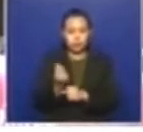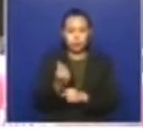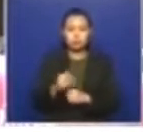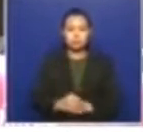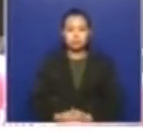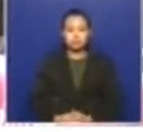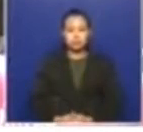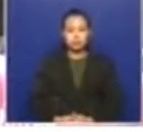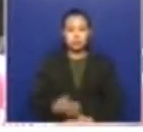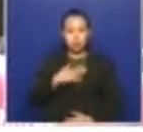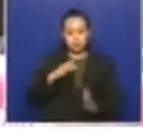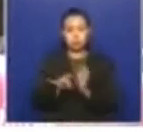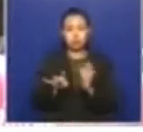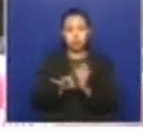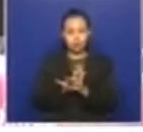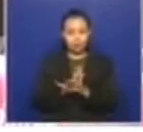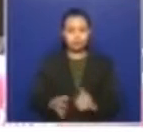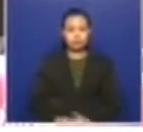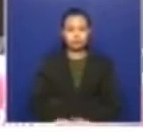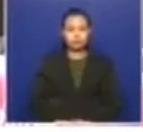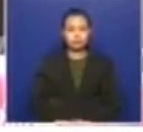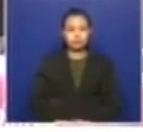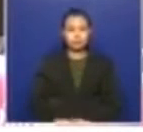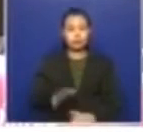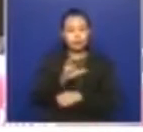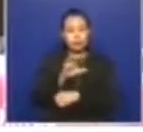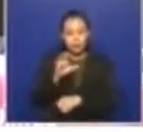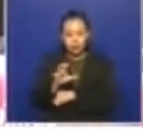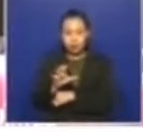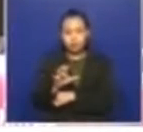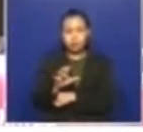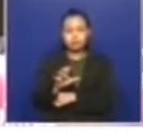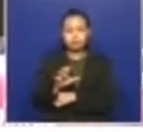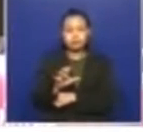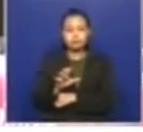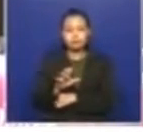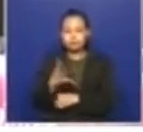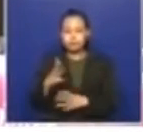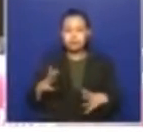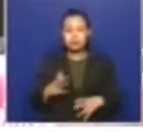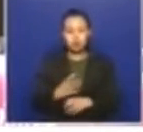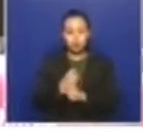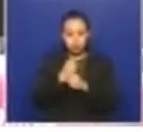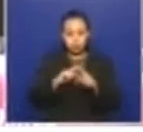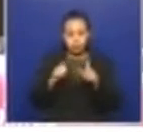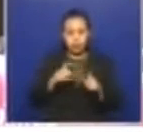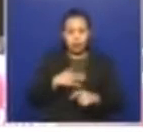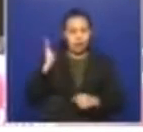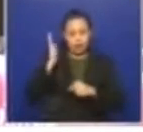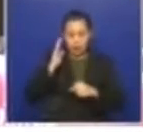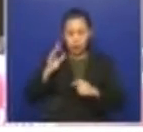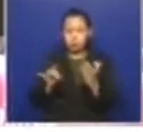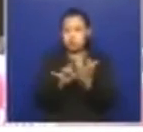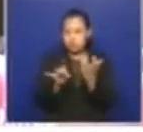เพิ่งผมเป็นคนสุดท้ายแม้ข้อบังคับจะไม่จำเป็นต้องมีการสรุปแต่ว่าเพื่อการอภิปรายให้ได้คุณภา